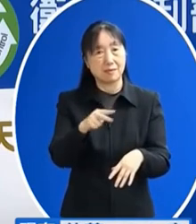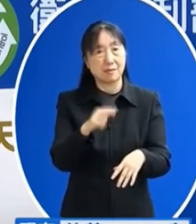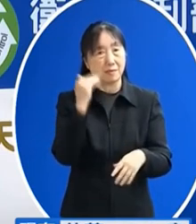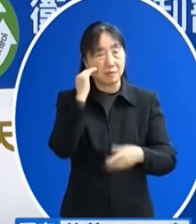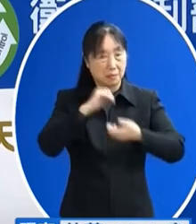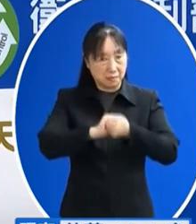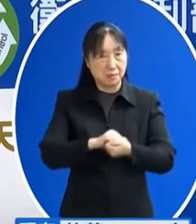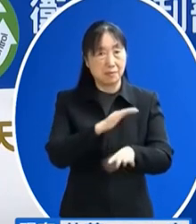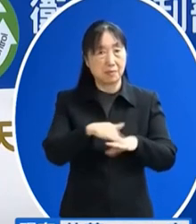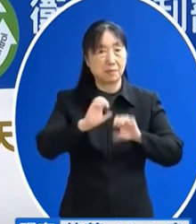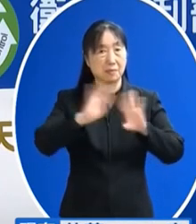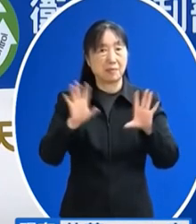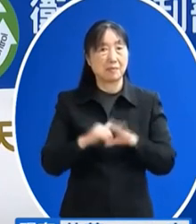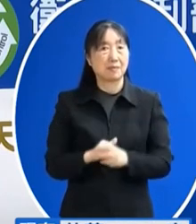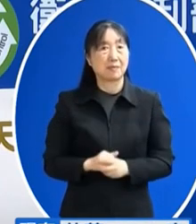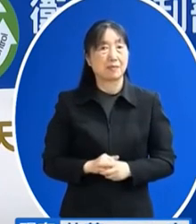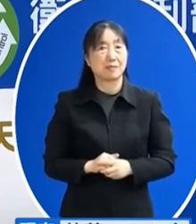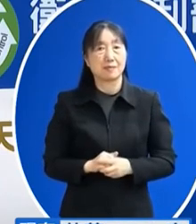告。